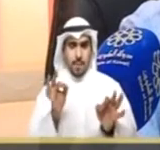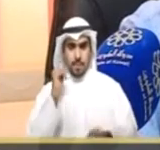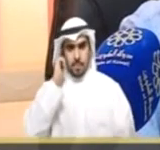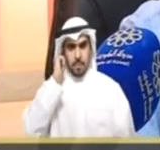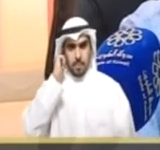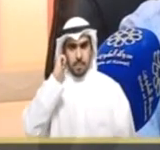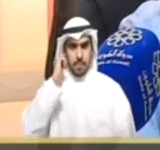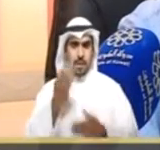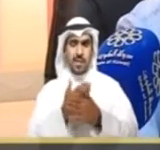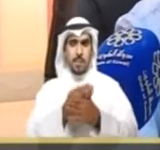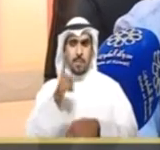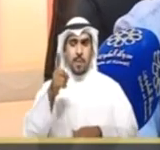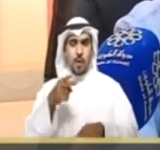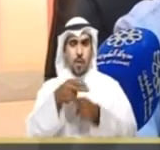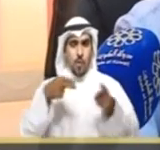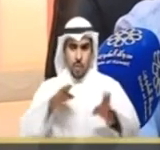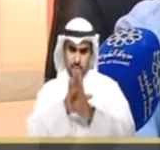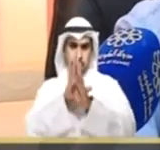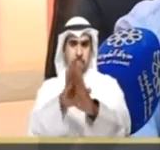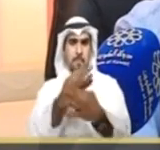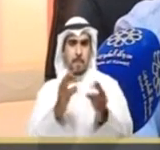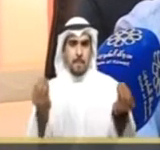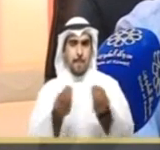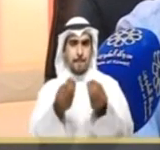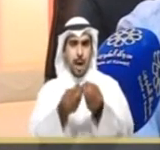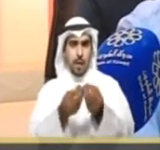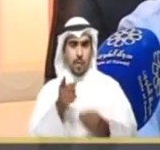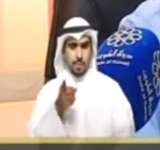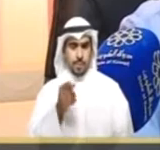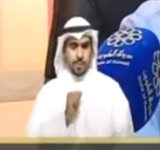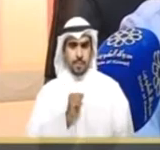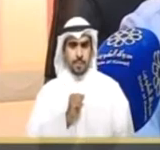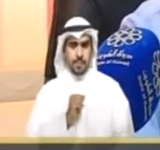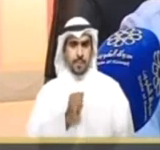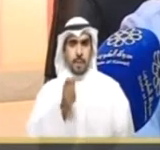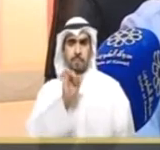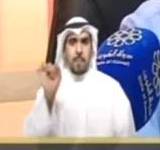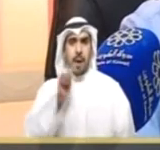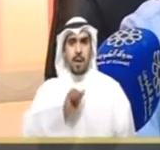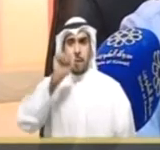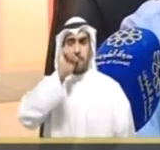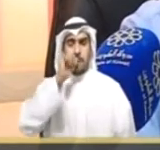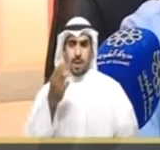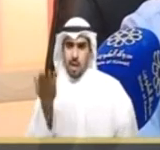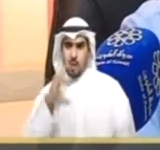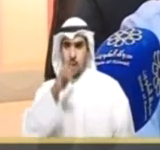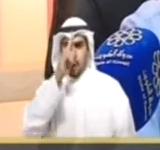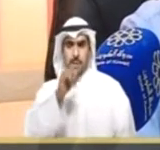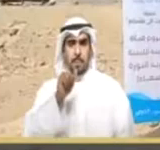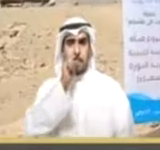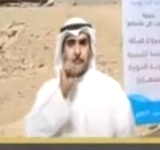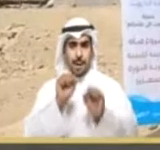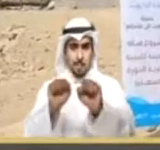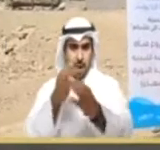حملة الكويت إلى جانبكم في قطاع المياه، حيث سبق لحملة الكويت إلى جانبكم بتنفيذ مشروع سابق في مجال